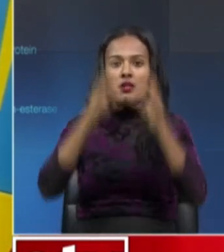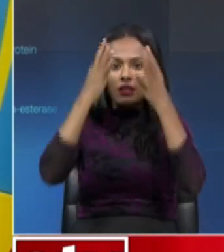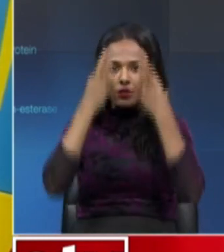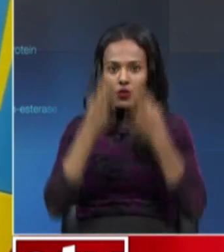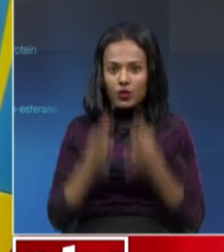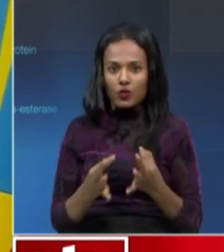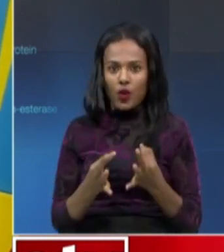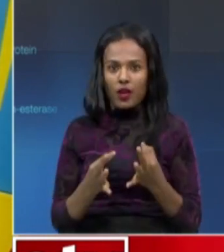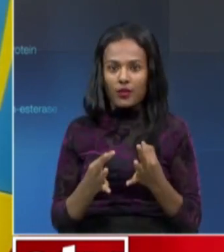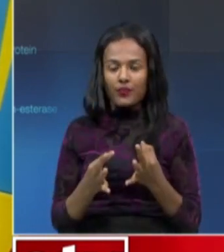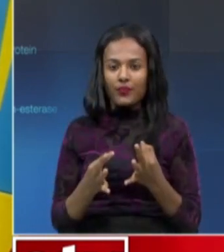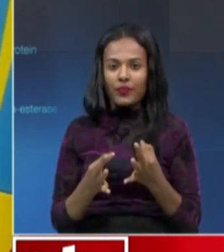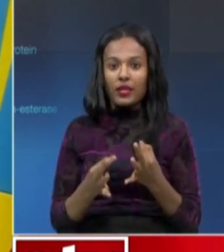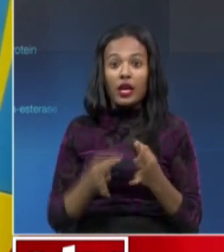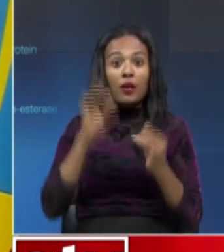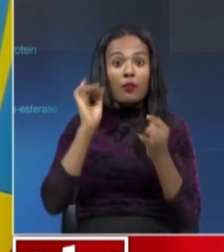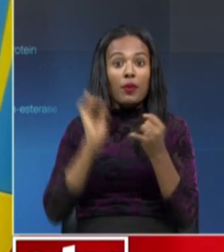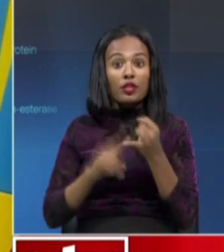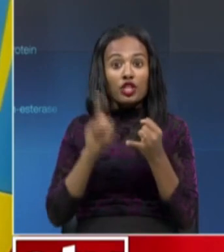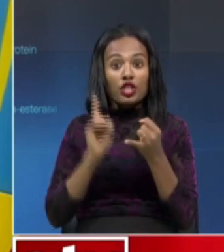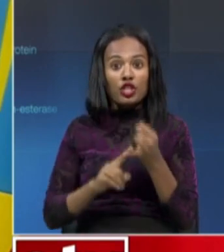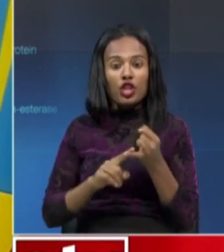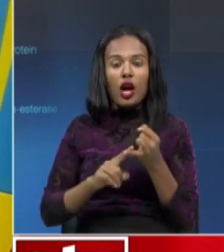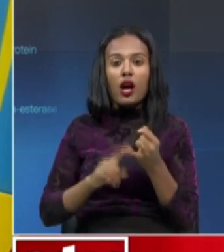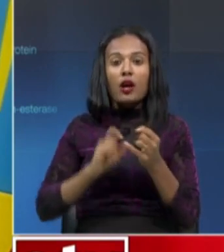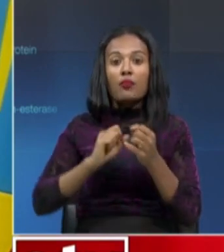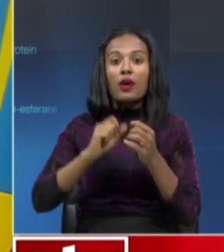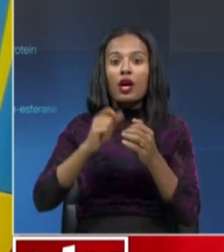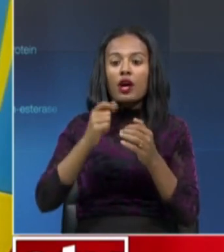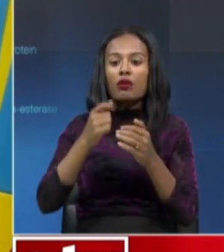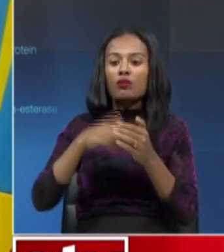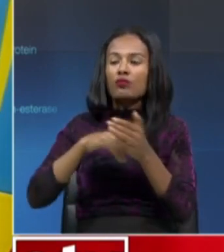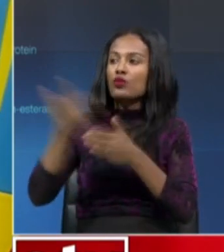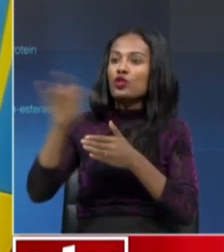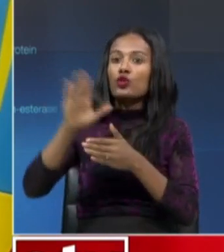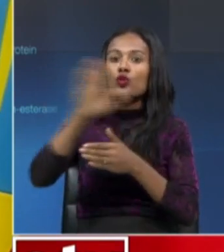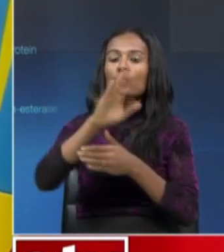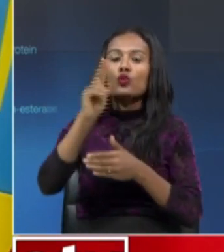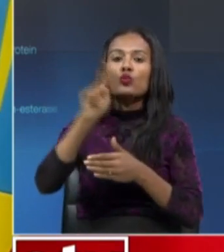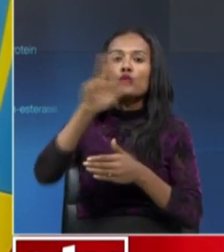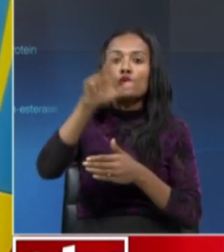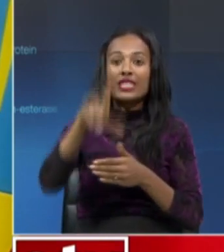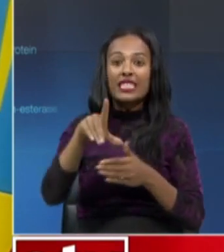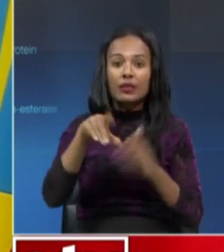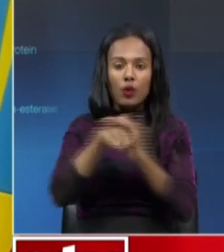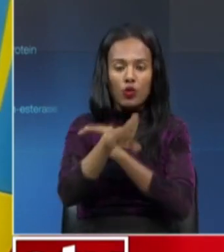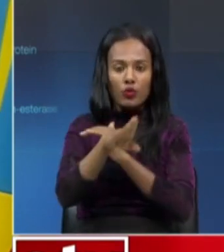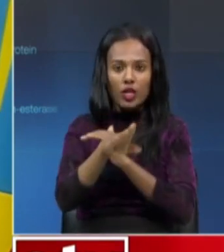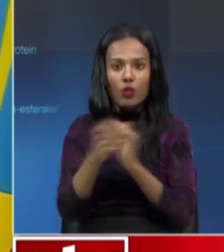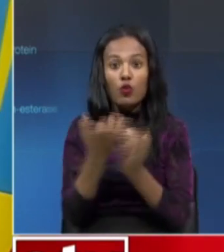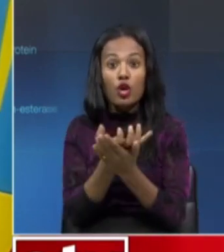ተወስኗል። በመጨረሻም በኮንትሮባንድ መልክ የሚወጡ እቃዎች